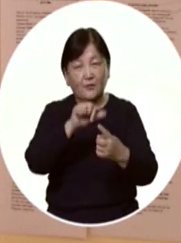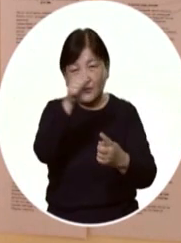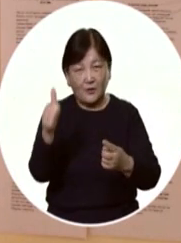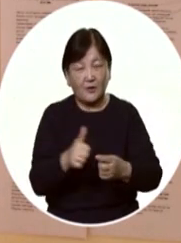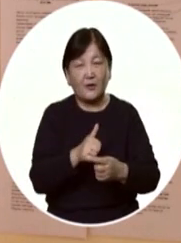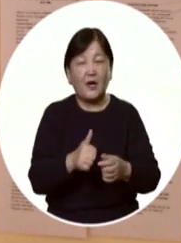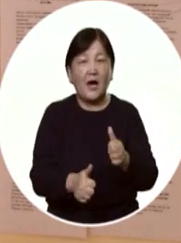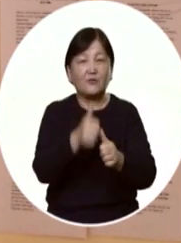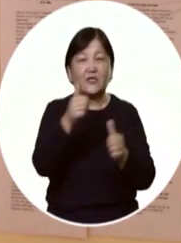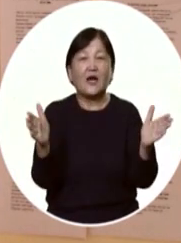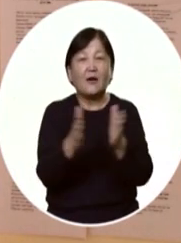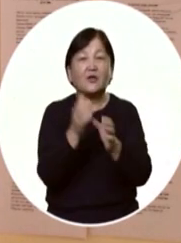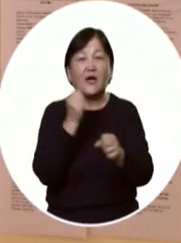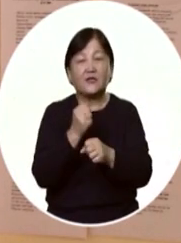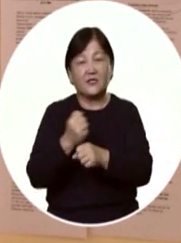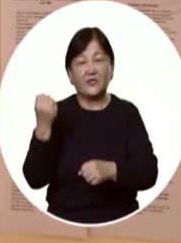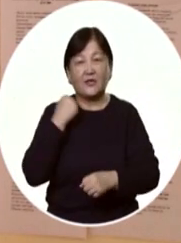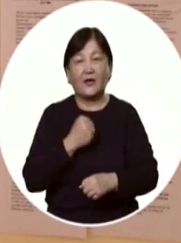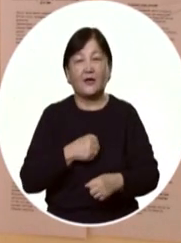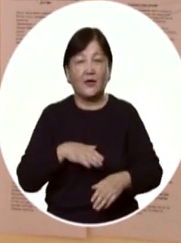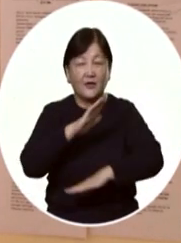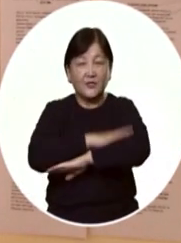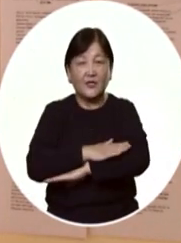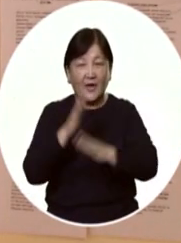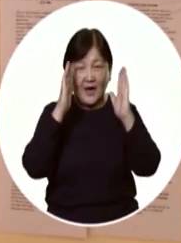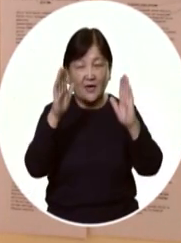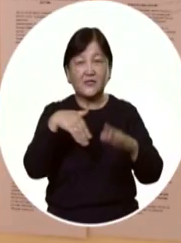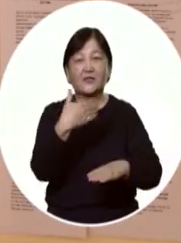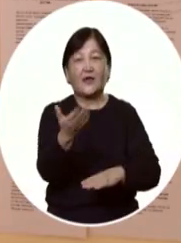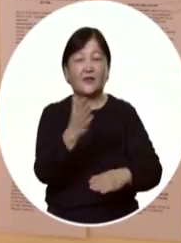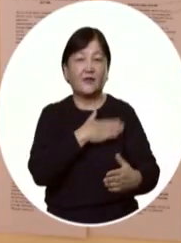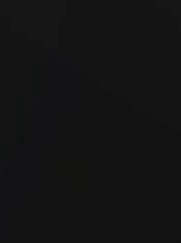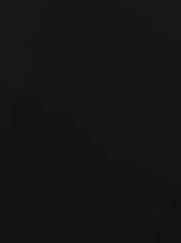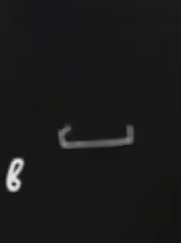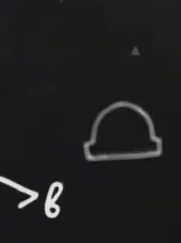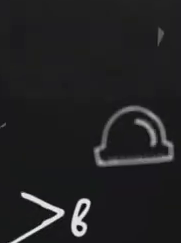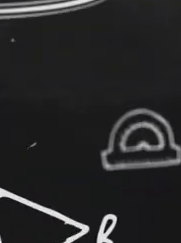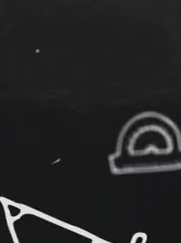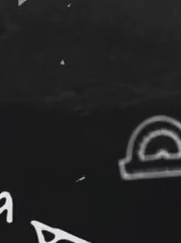амжилттай хамтарч ажиллаж чадлаа. Хичээлд анхааралтай оролцсон сурагчдаа баярлалаа.